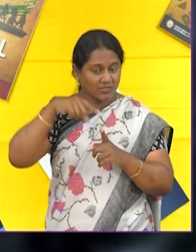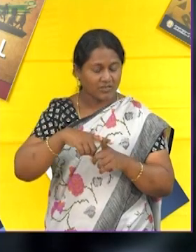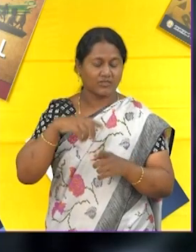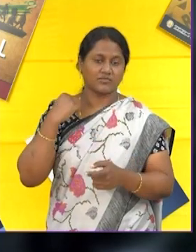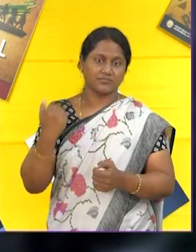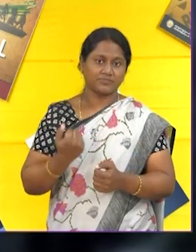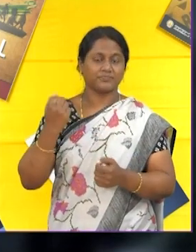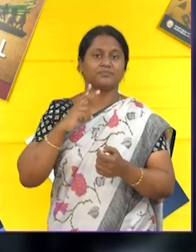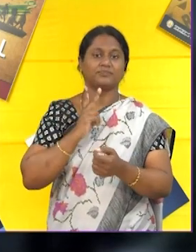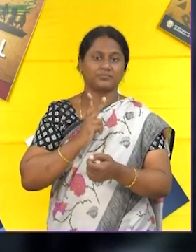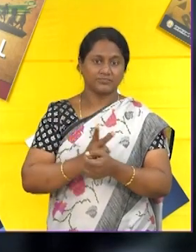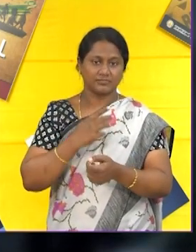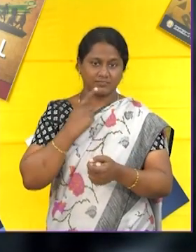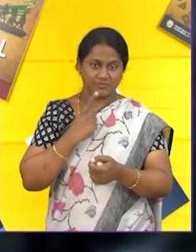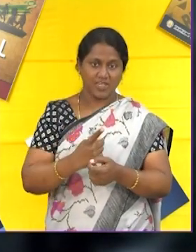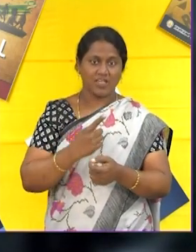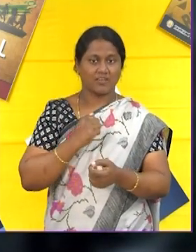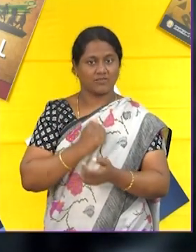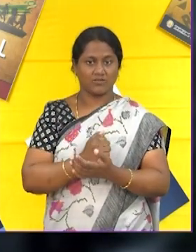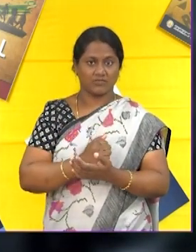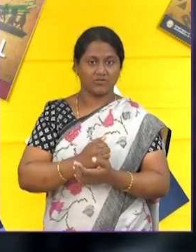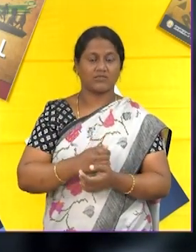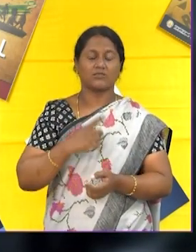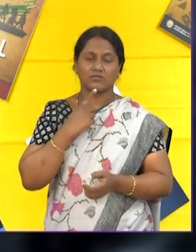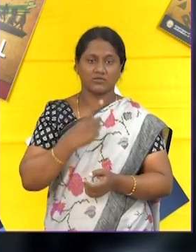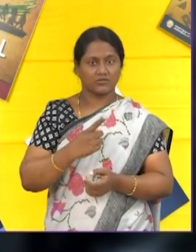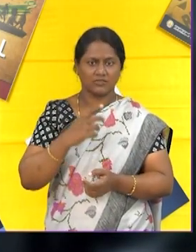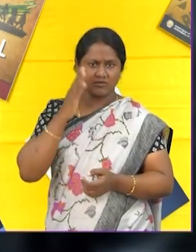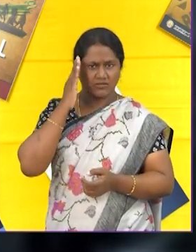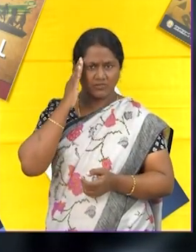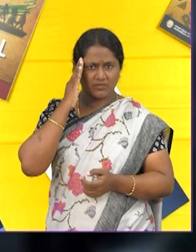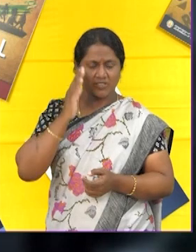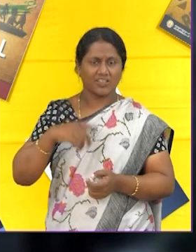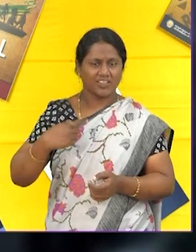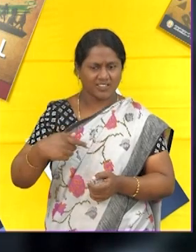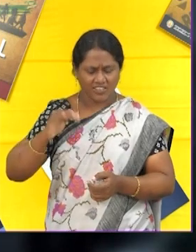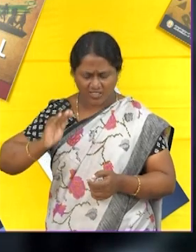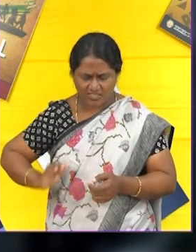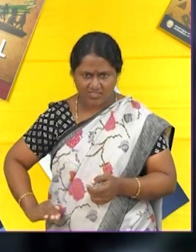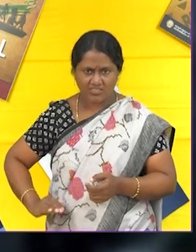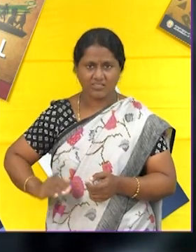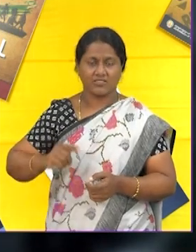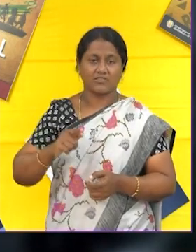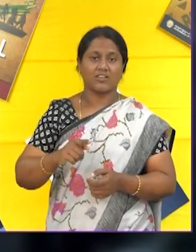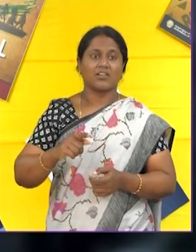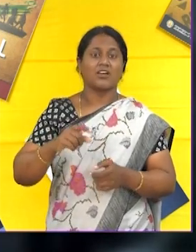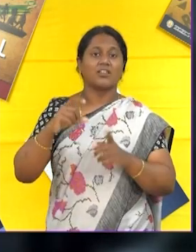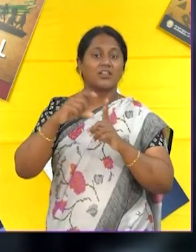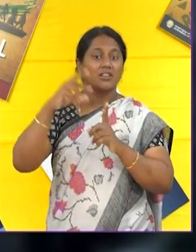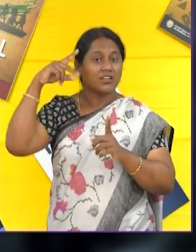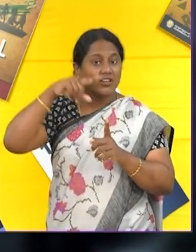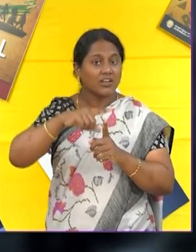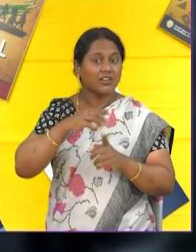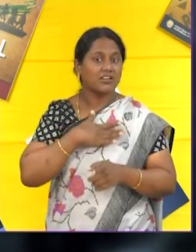முன்னாடி நான் என்ன சொல்கிறேன்னா, டிக்ஷனரியை எப்போவுமே நம்ம கையில் வச்சுருக்கணும் அப்படின்னு சொல்கிறேன். ஏன்னா இந்த சிறு வயதிலே நம்ம டிக்ஷனரி யூஸ் பண்ணுற